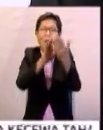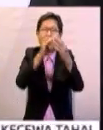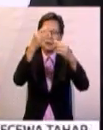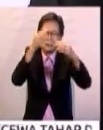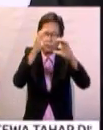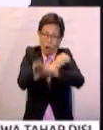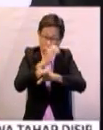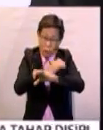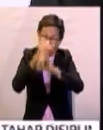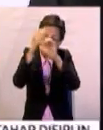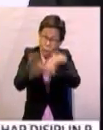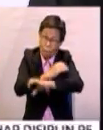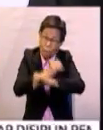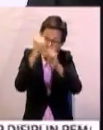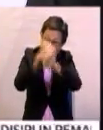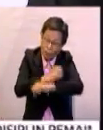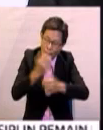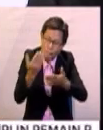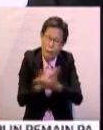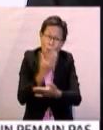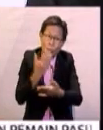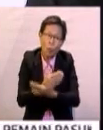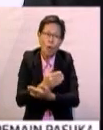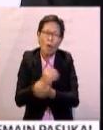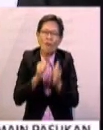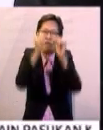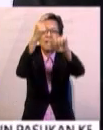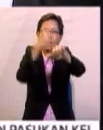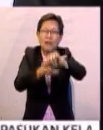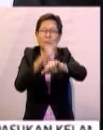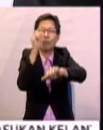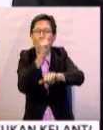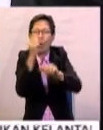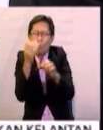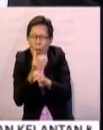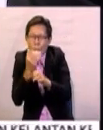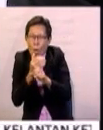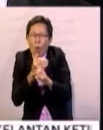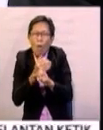cabaran baru apabila buat pertama kali bakal menyanyi pada mini showcase